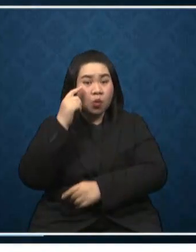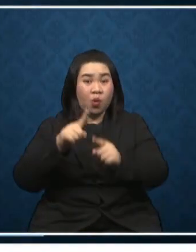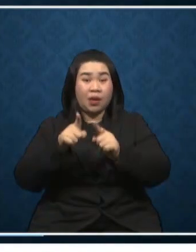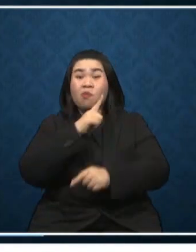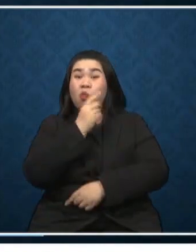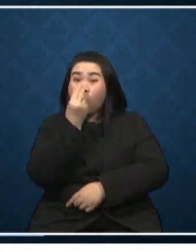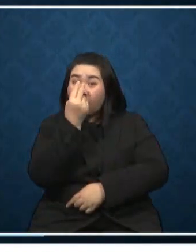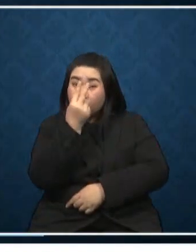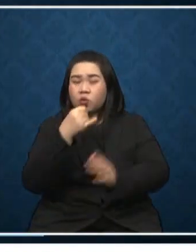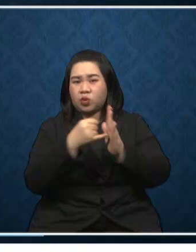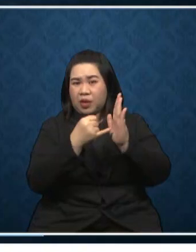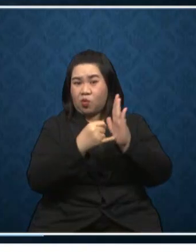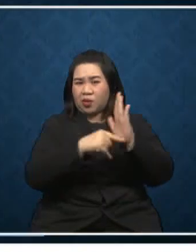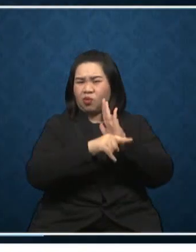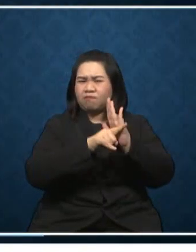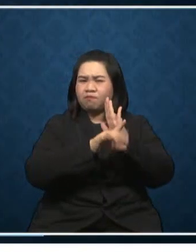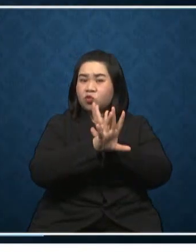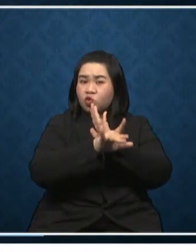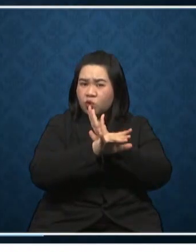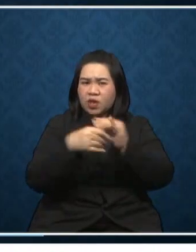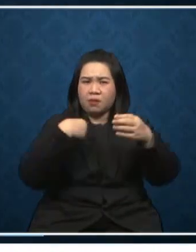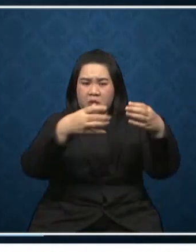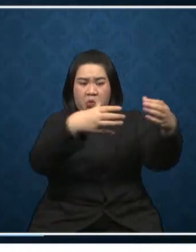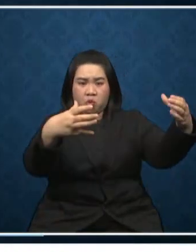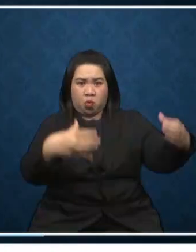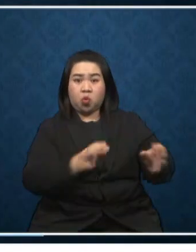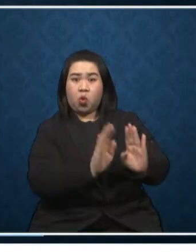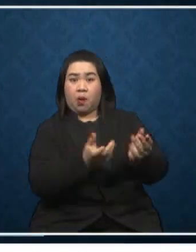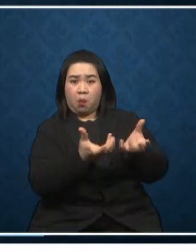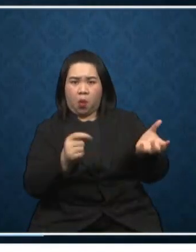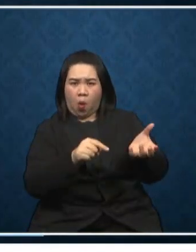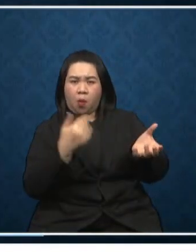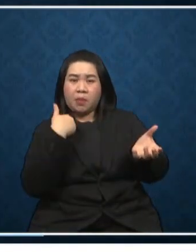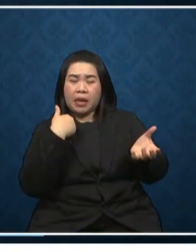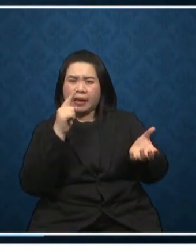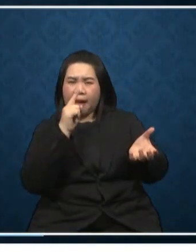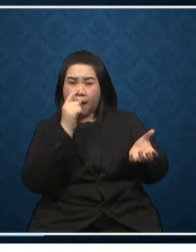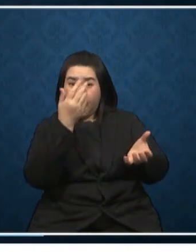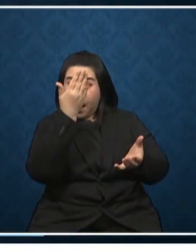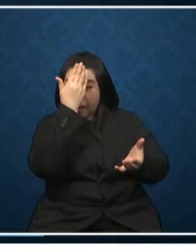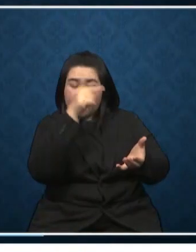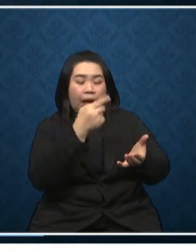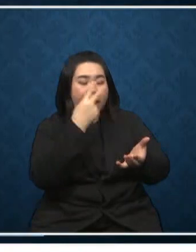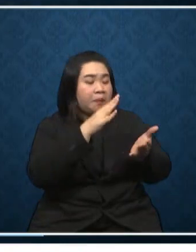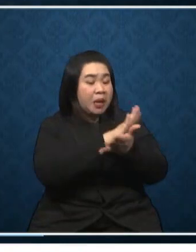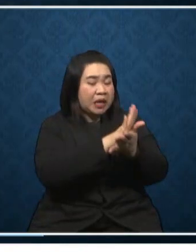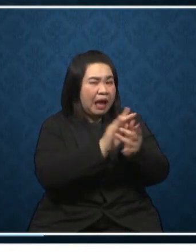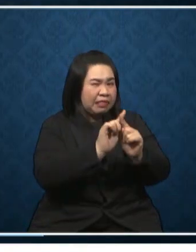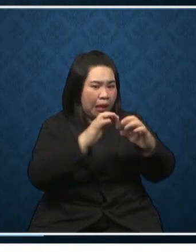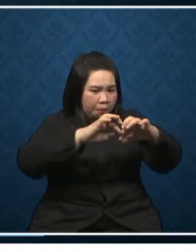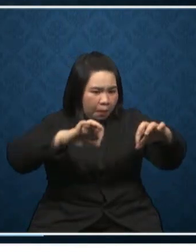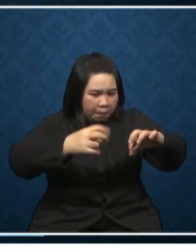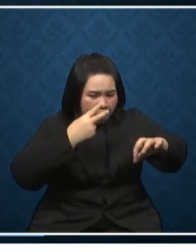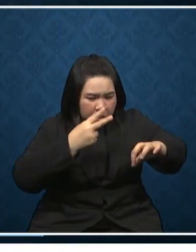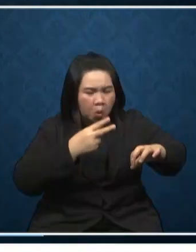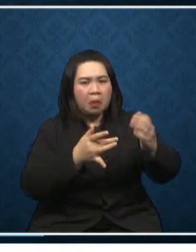บา bunk หรอท่า เคอเขาจะพบว่าข้างหน้าเป็นกระดาษ แต่ข้างหลังเป็เสร็จอีเล็กทริก อัี้เปนการส